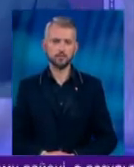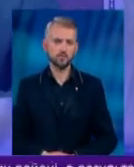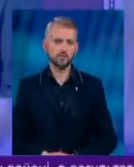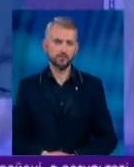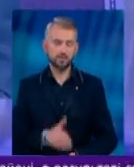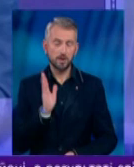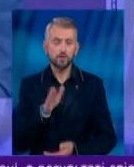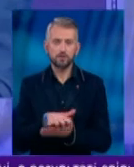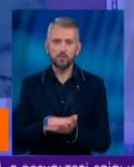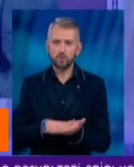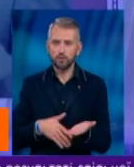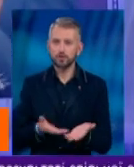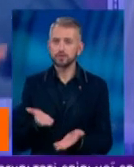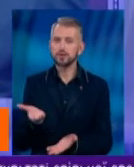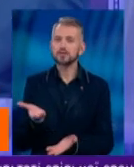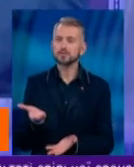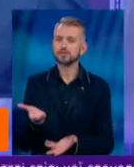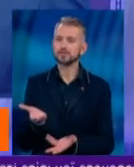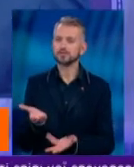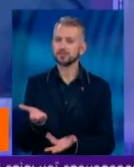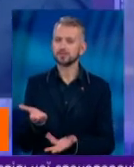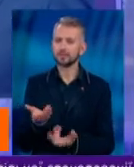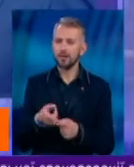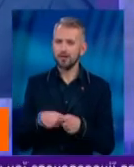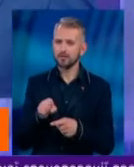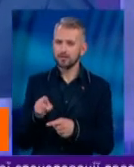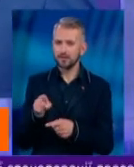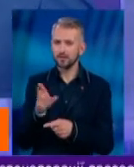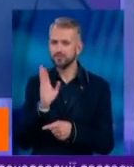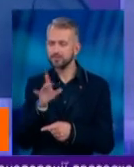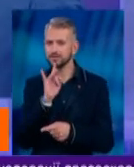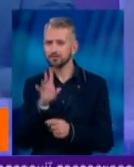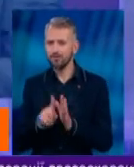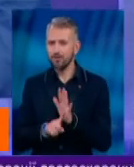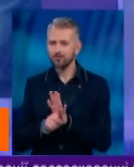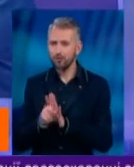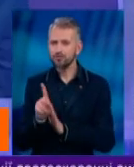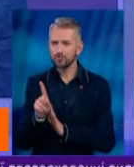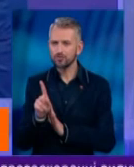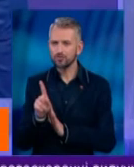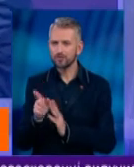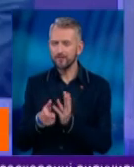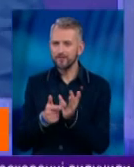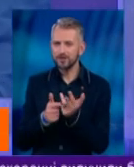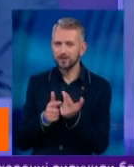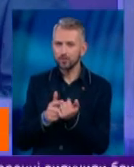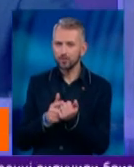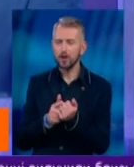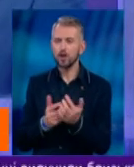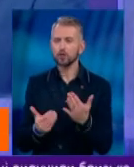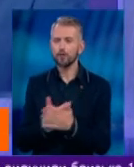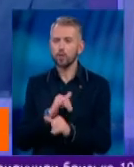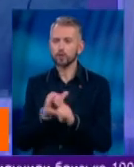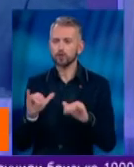Що ж, будемо продовжувати. Пане Сергію, чи стане ось це такою точкою відліку нового розвитку навіть малого того